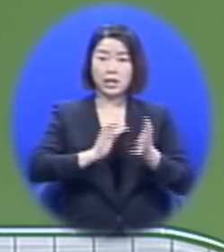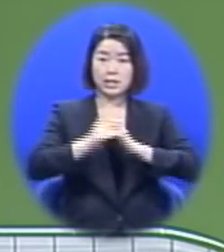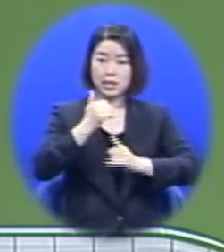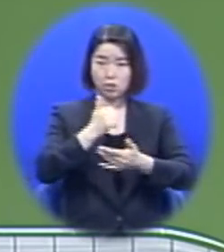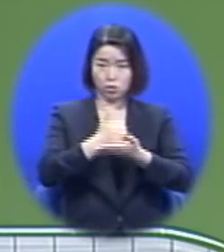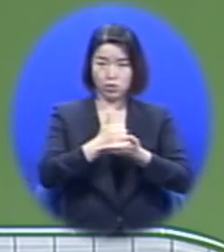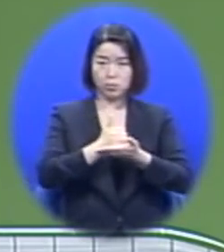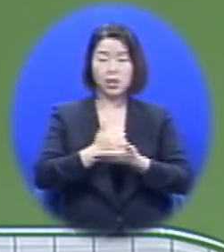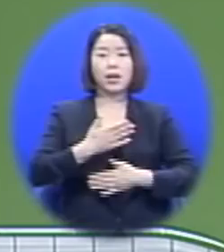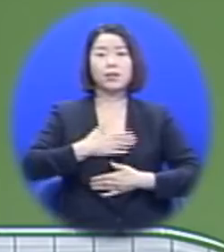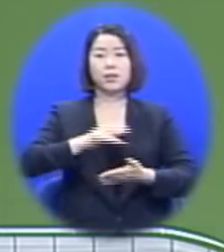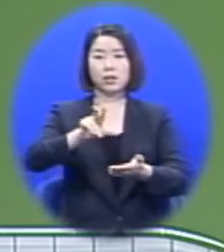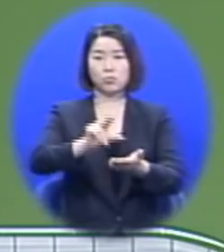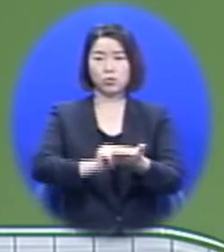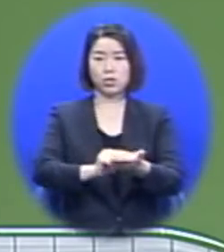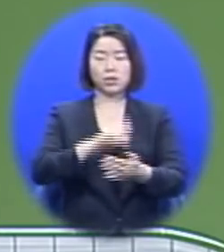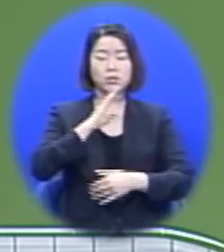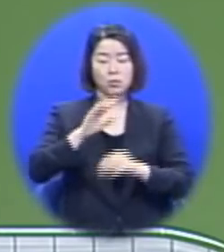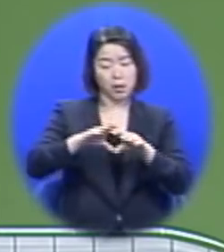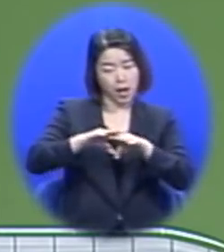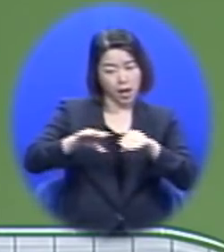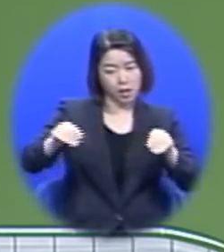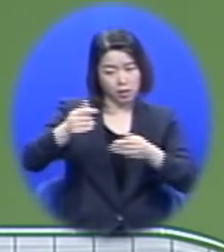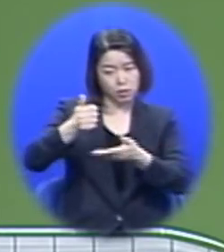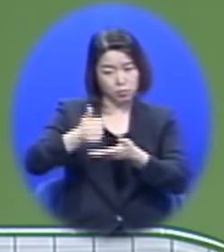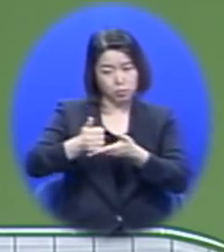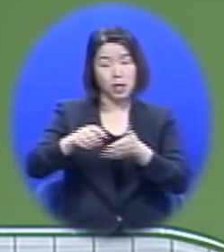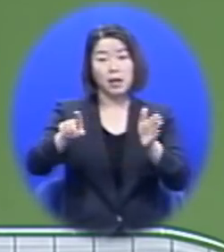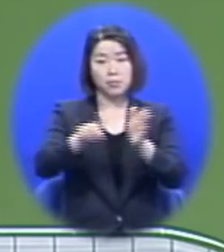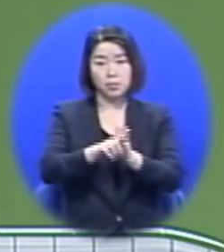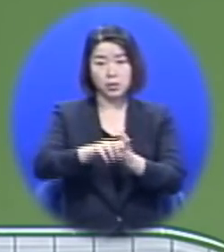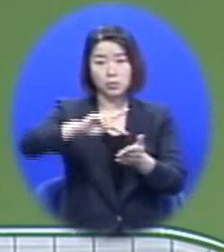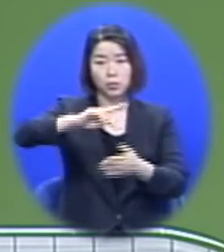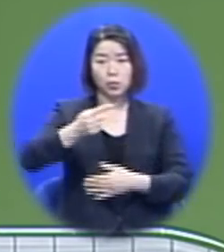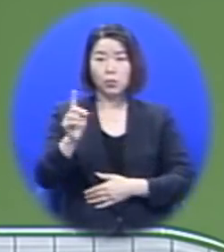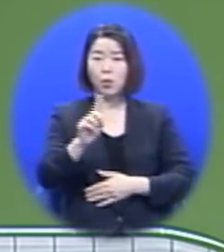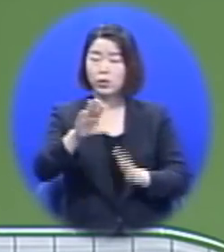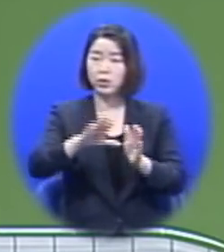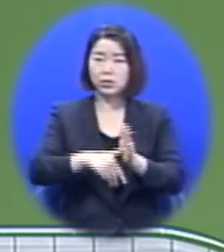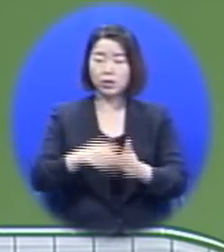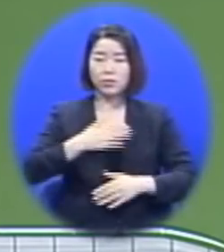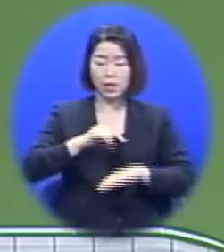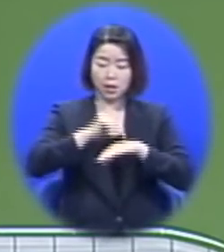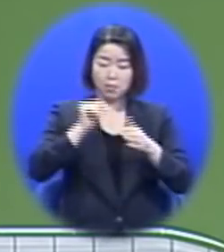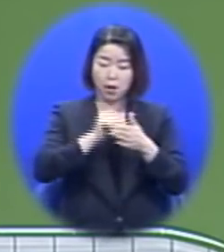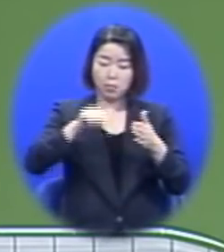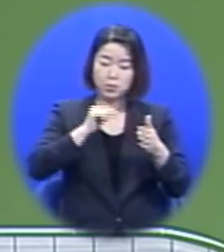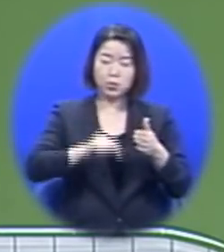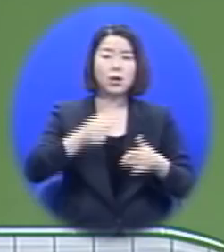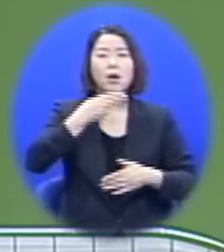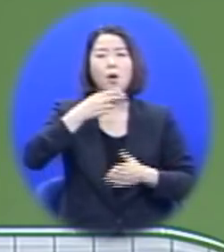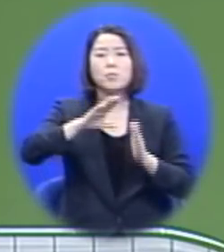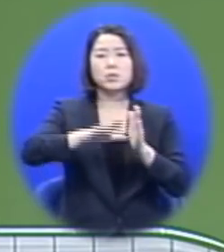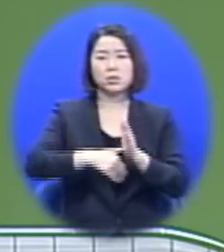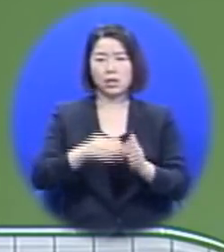예수님은 내 문제를 정말 해결해 주실 분이라는 믿음조차 어떤 때는 내 마음속에 없을 때가